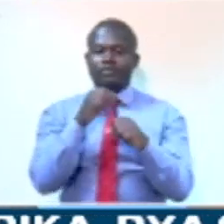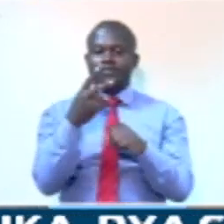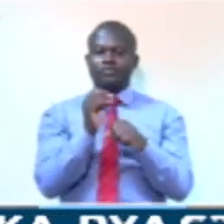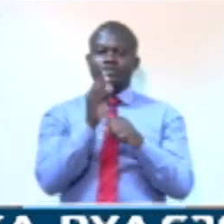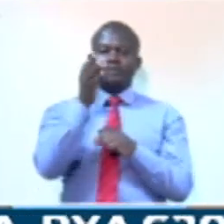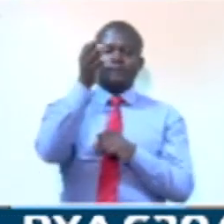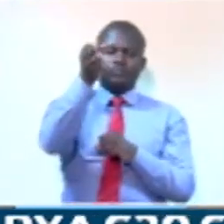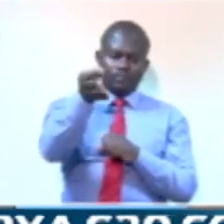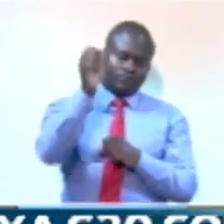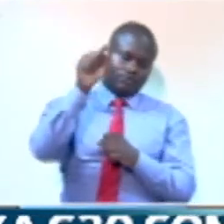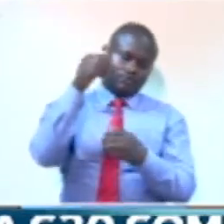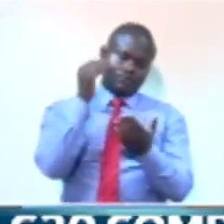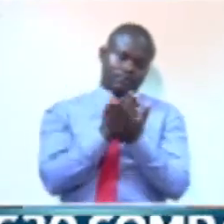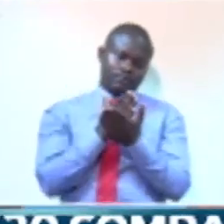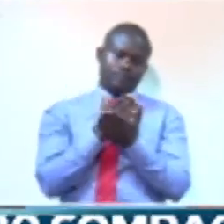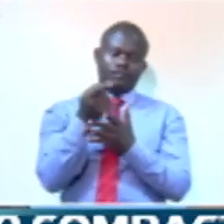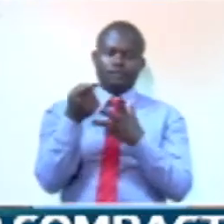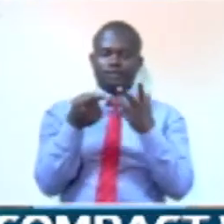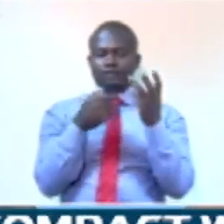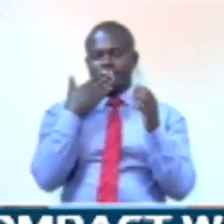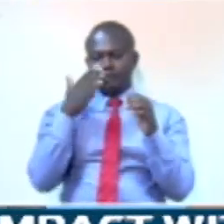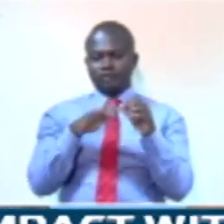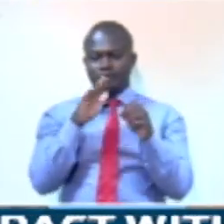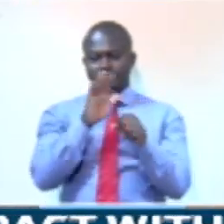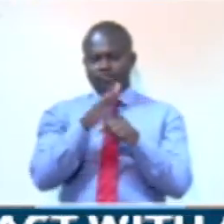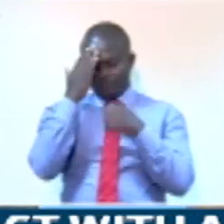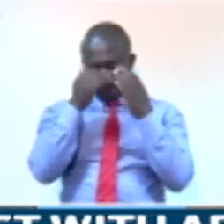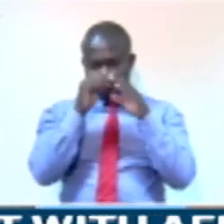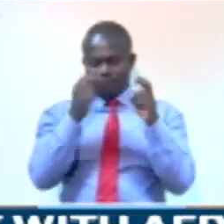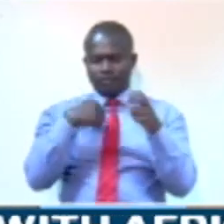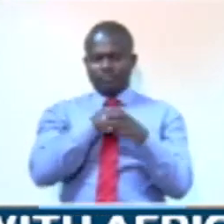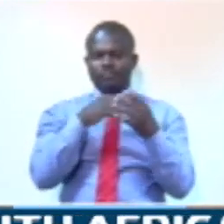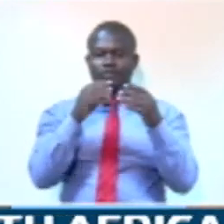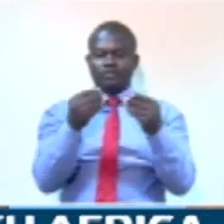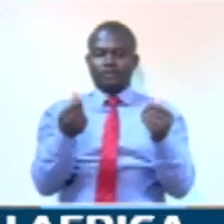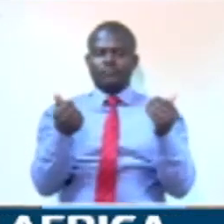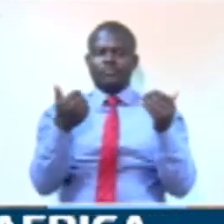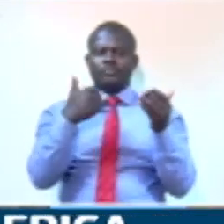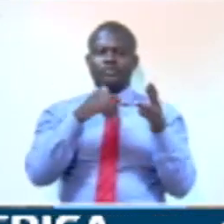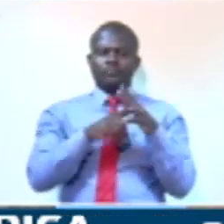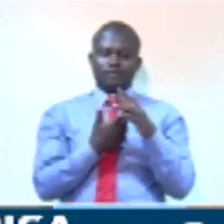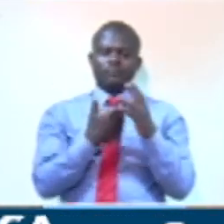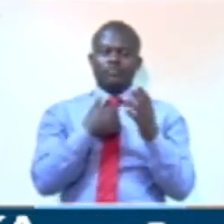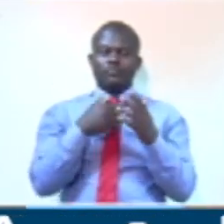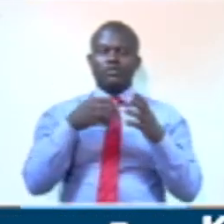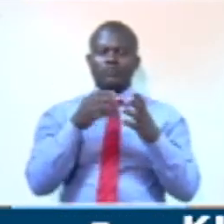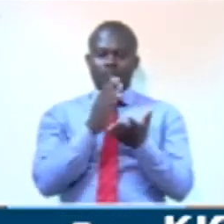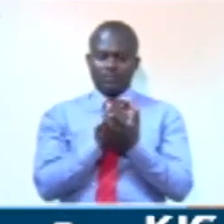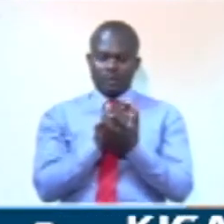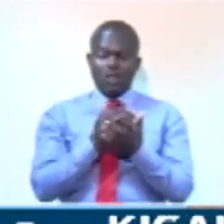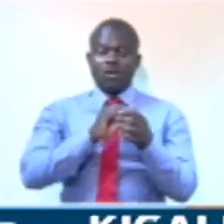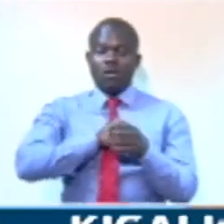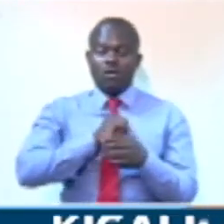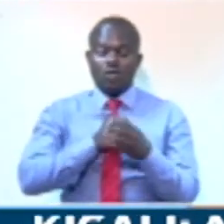imbere byazahagarara. Ibi bikaba ari bibi cyane kuko twari dutangiye kugira uburyo bwo kurandura igituntu, twari